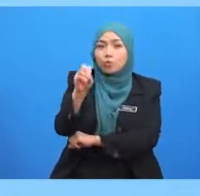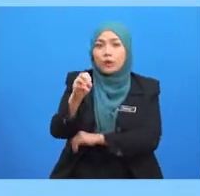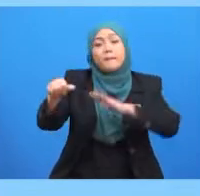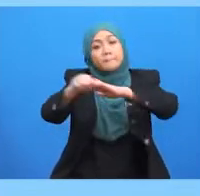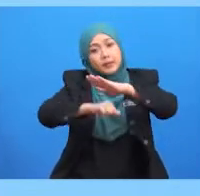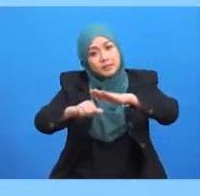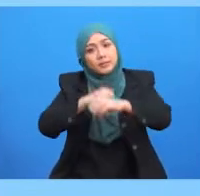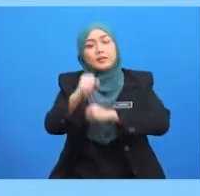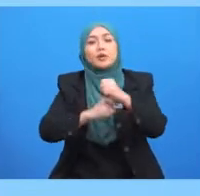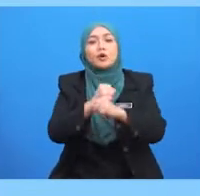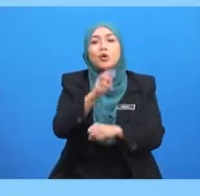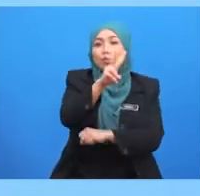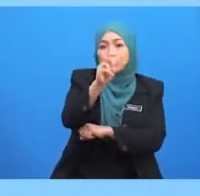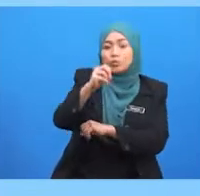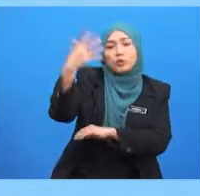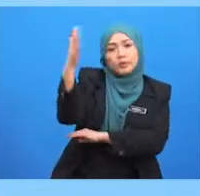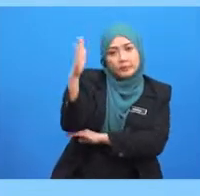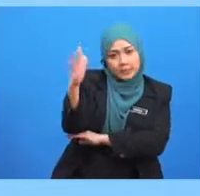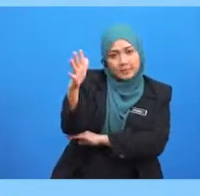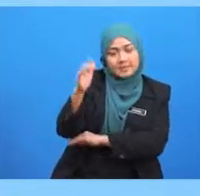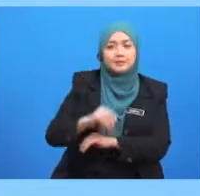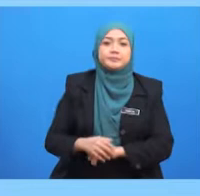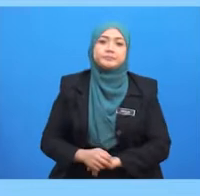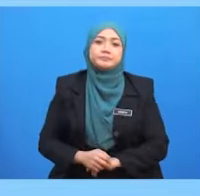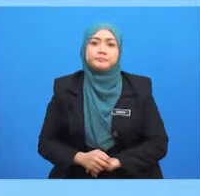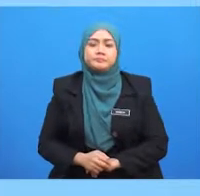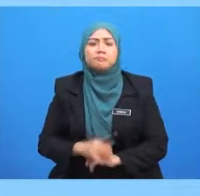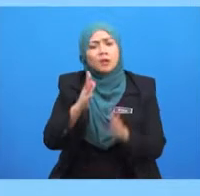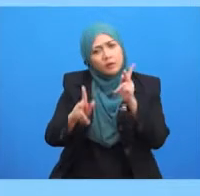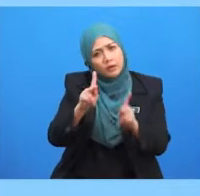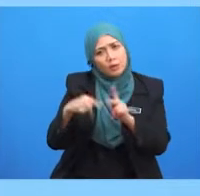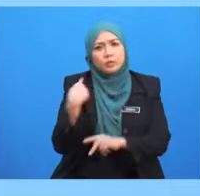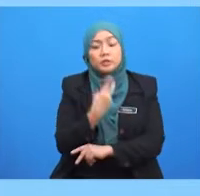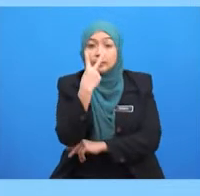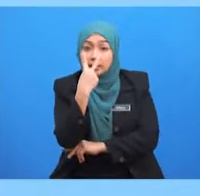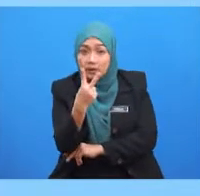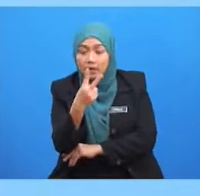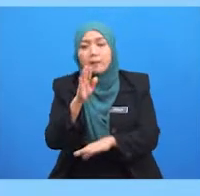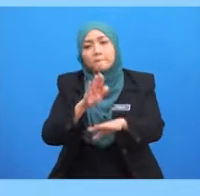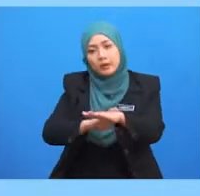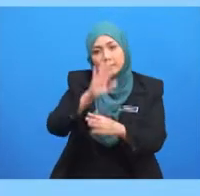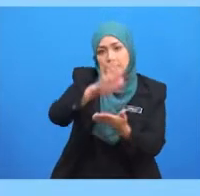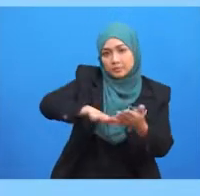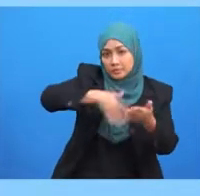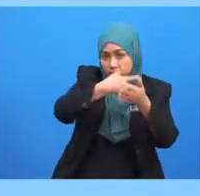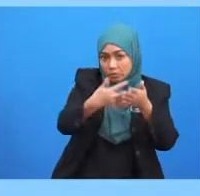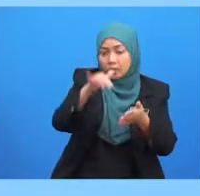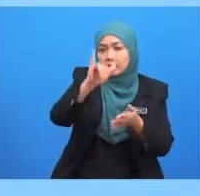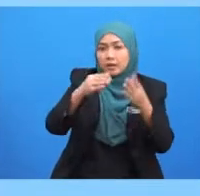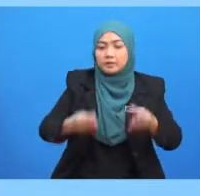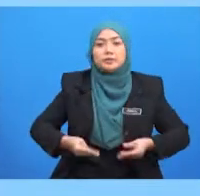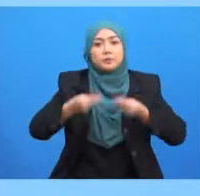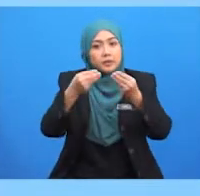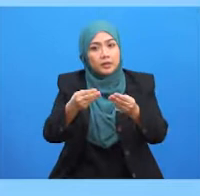berasaskan tahun 2015 jika kita melihat kepada jadwal yang